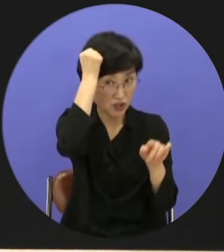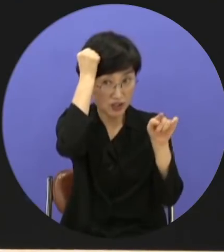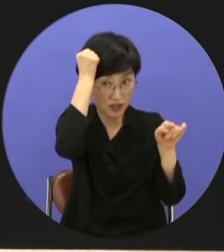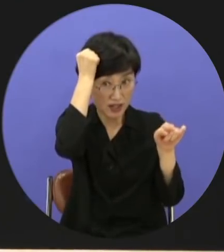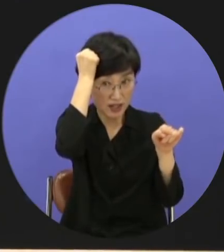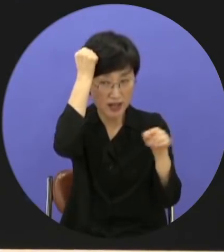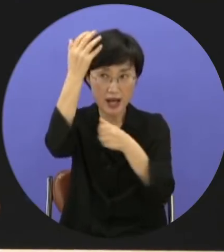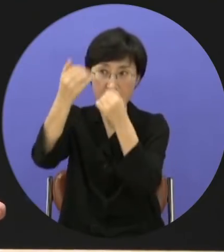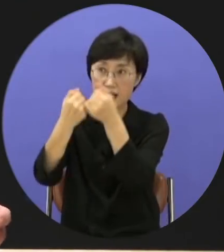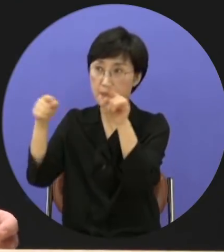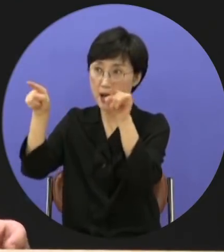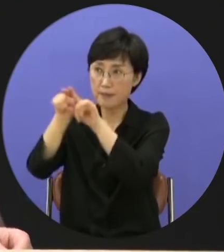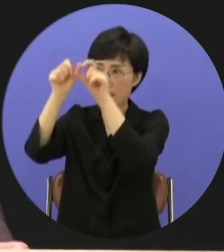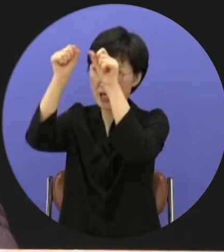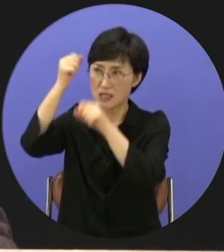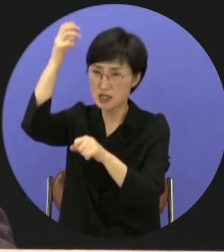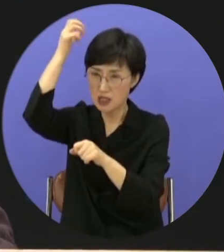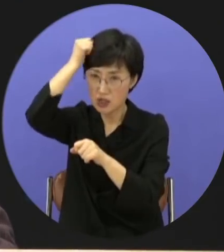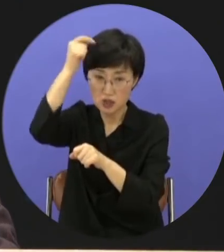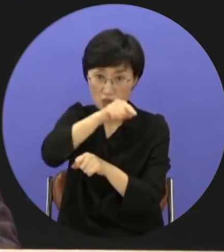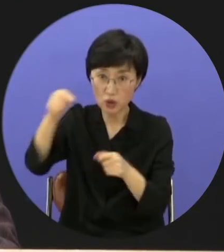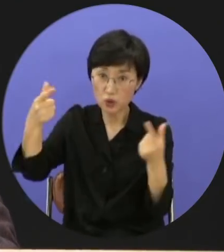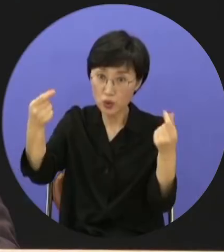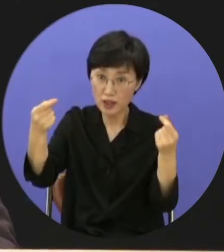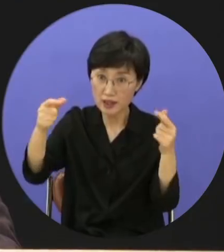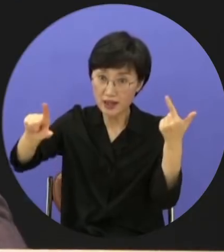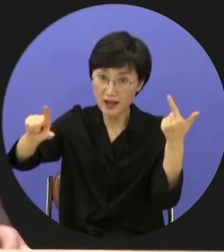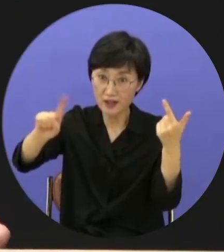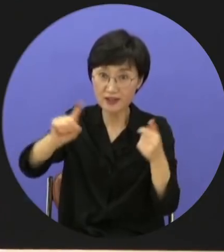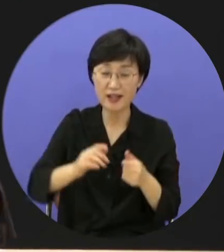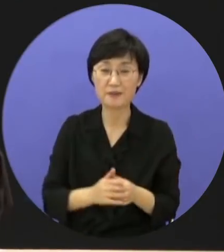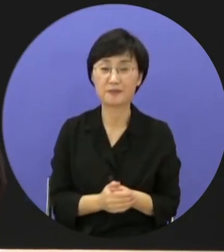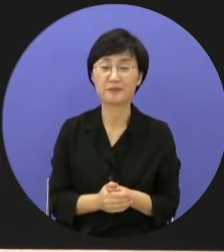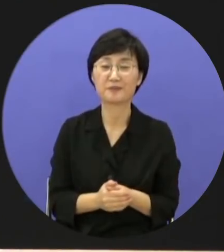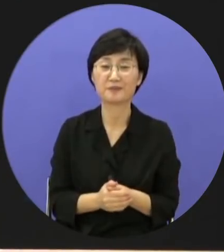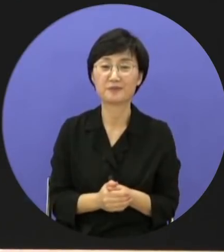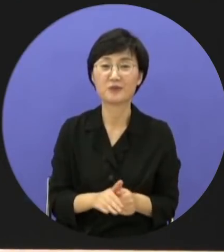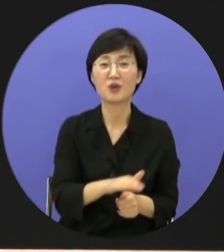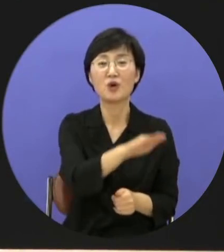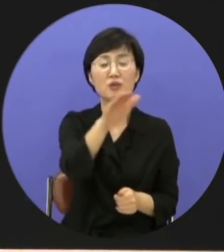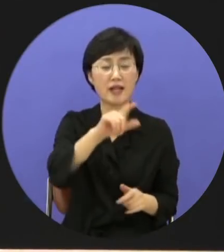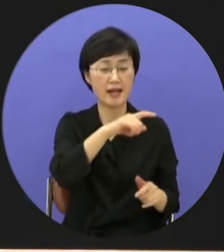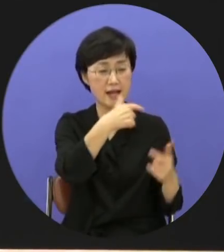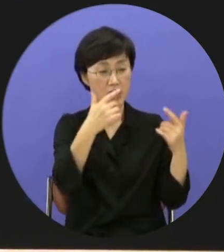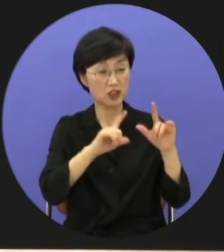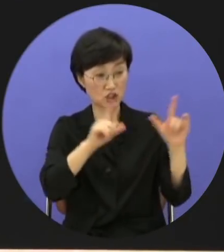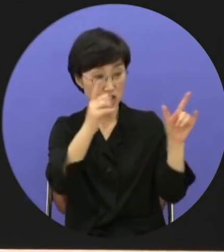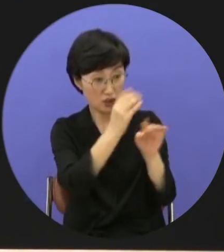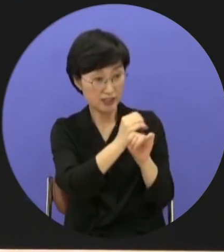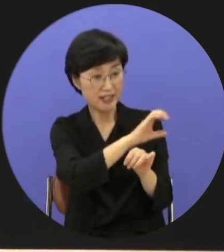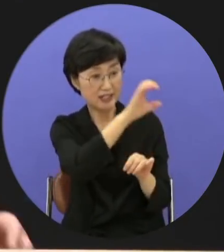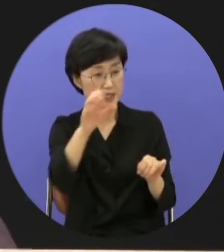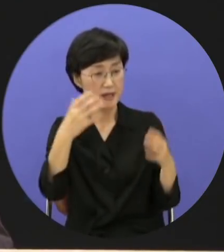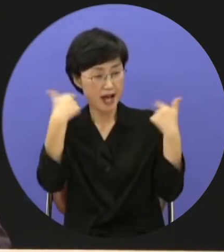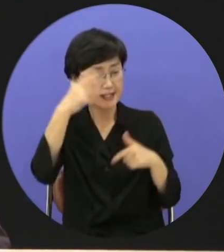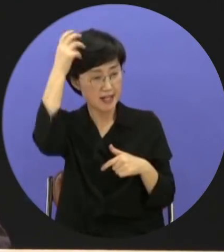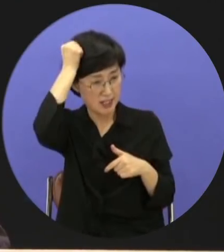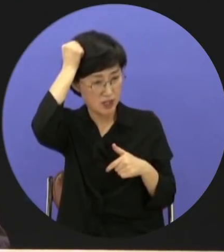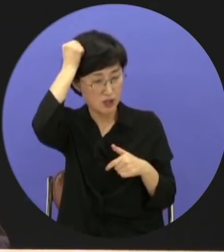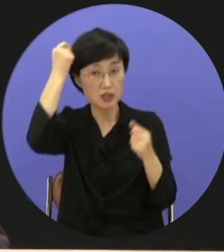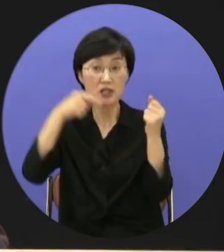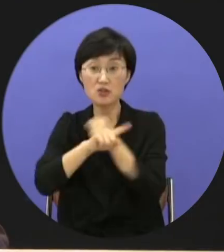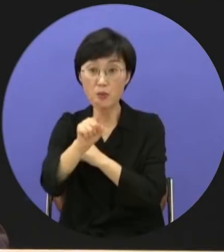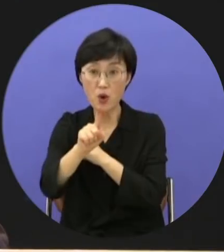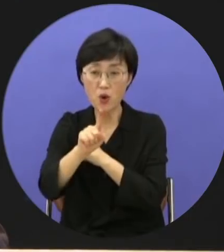그렇죠. a specific occasion and Emmanuel or two 왜 항상 크리스마스입니까? 내게 임해야 Why do we have always Christmas? Because